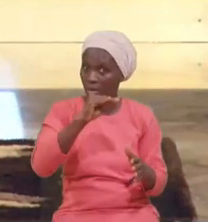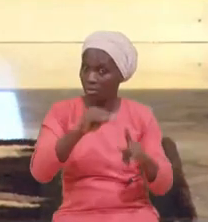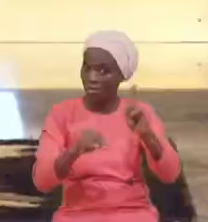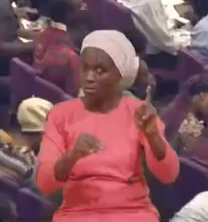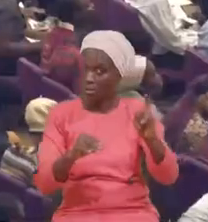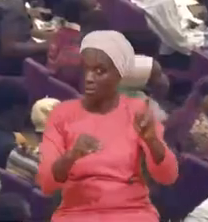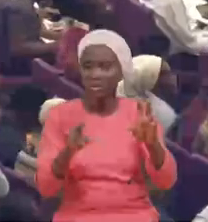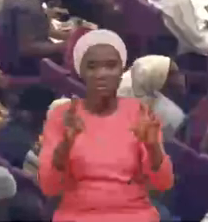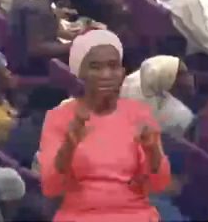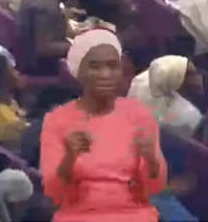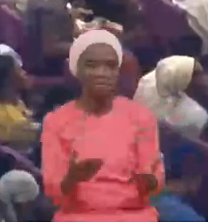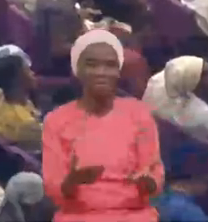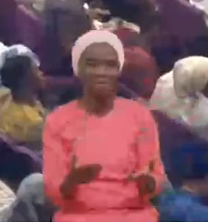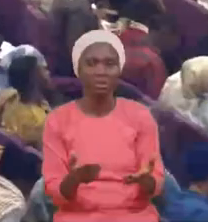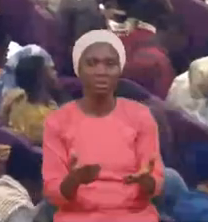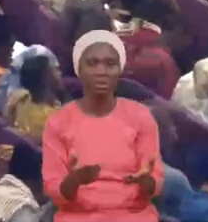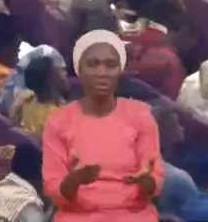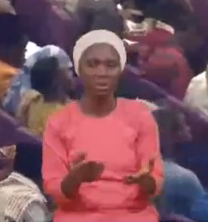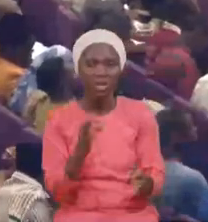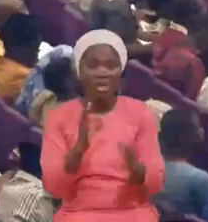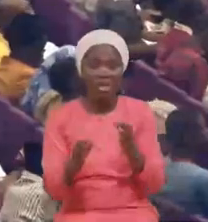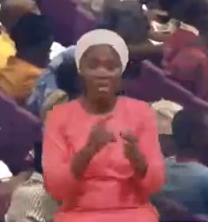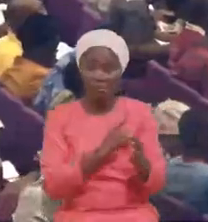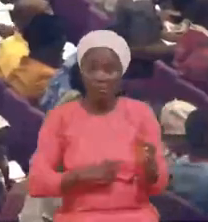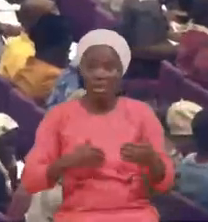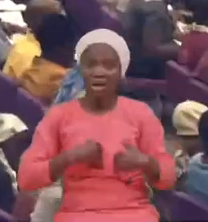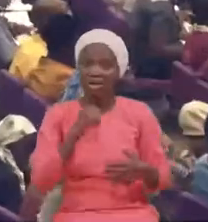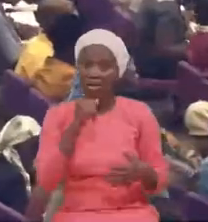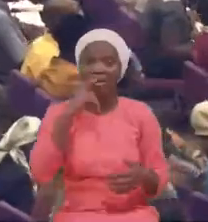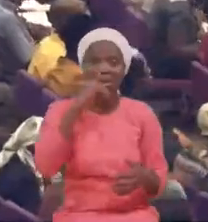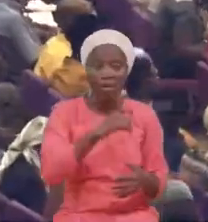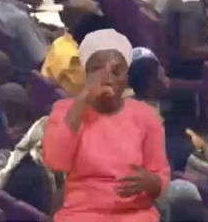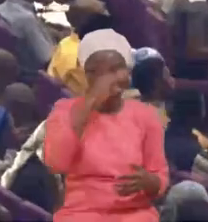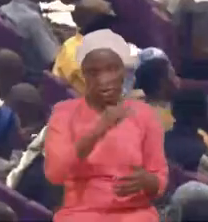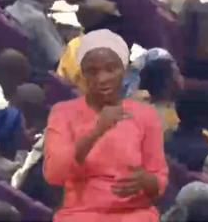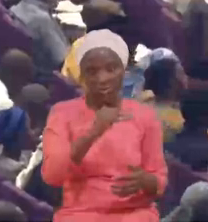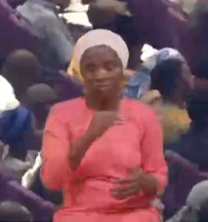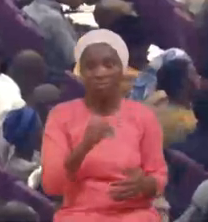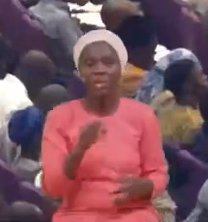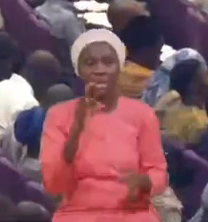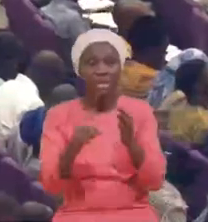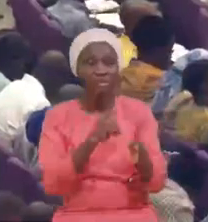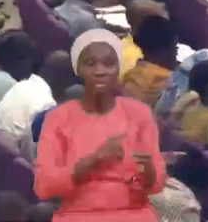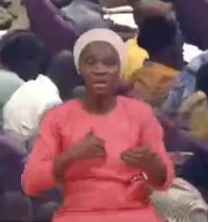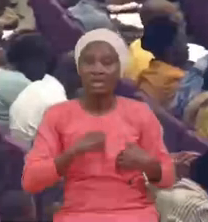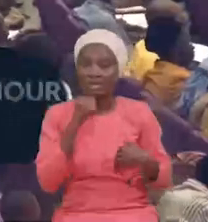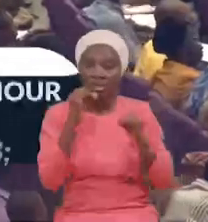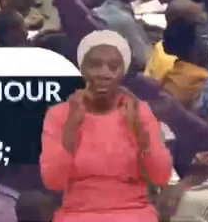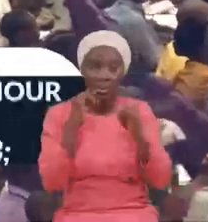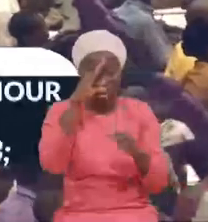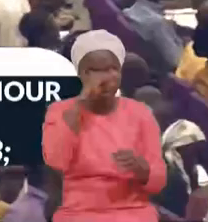faire? Répondez non. Non. Si le Seigneur ne lui a pas commandé, si le